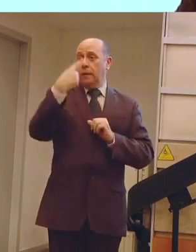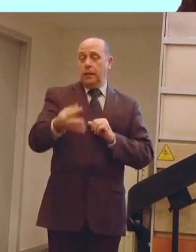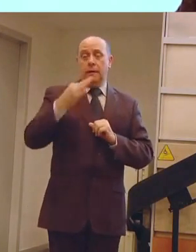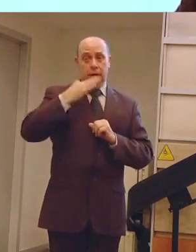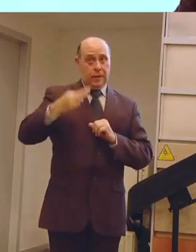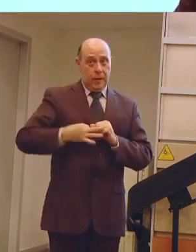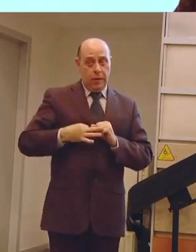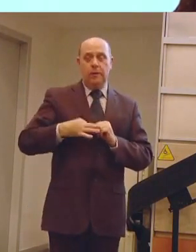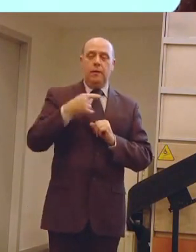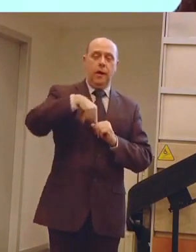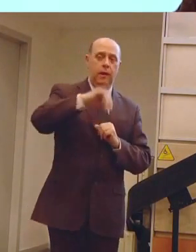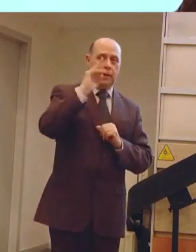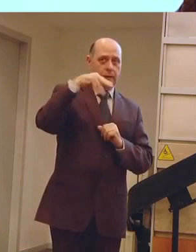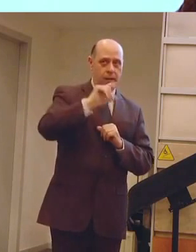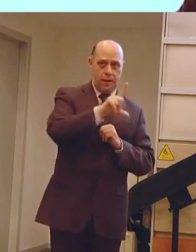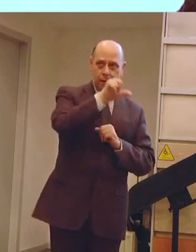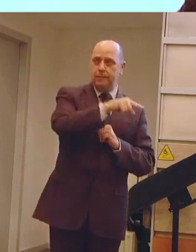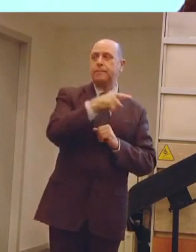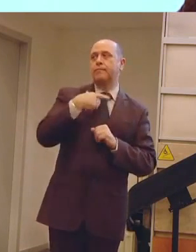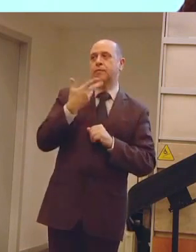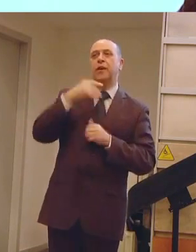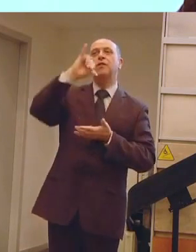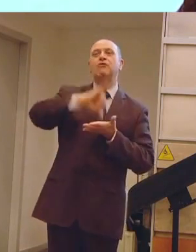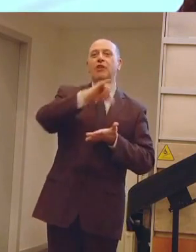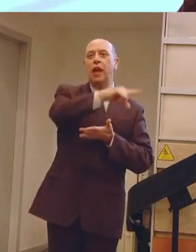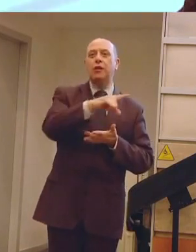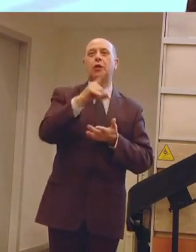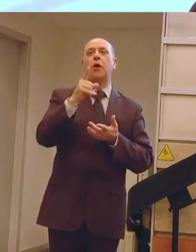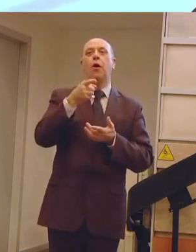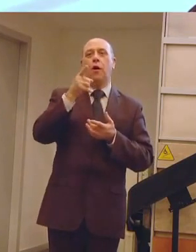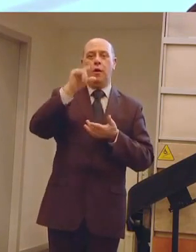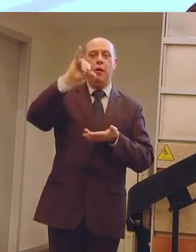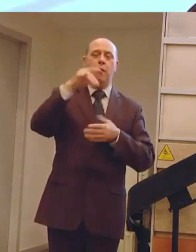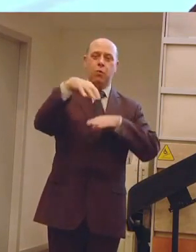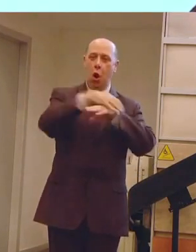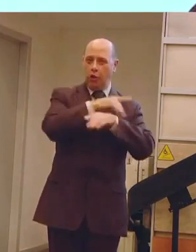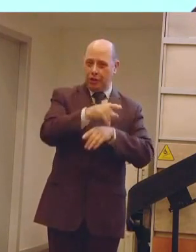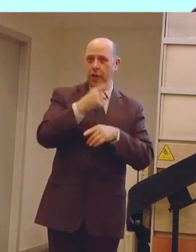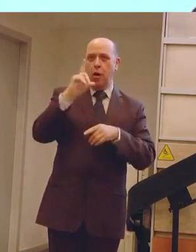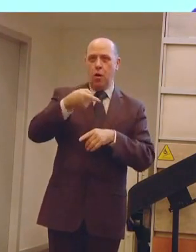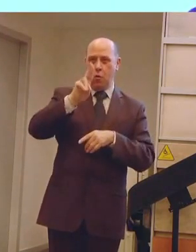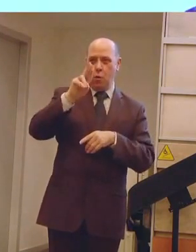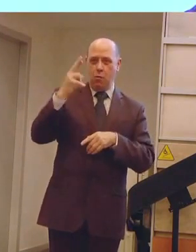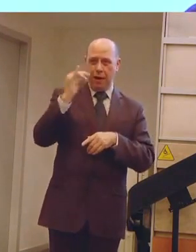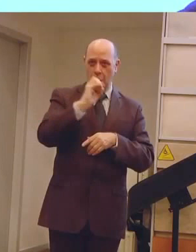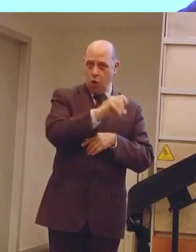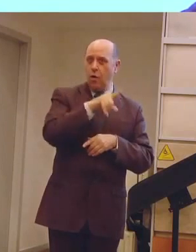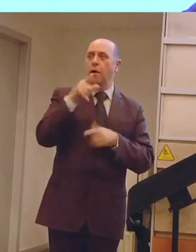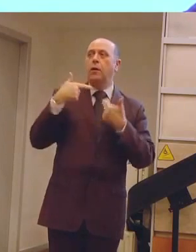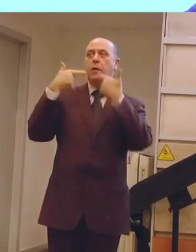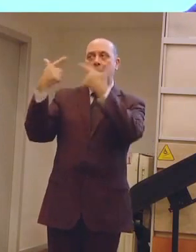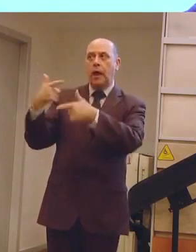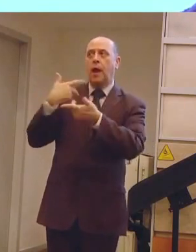nella sua presa in carico tramite il centro protesi di vigorso di Budrio oltre le forniture prescritte per la sua